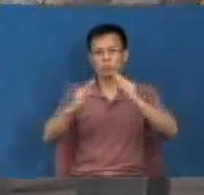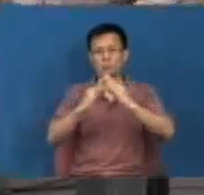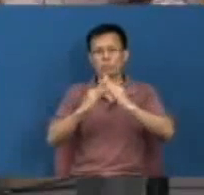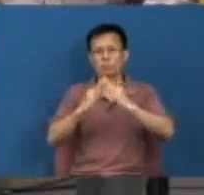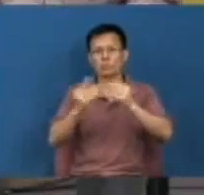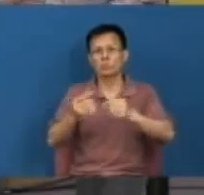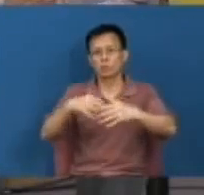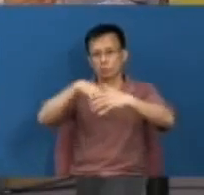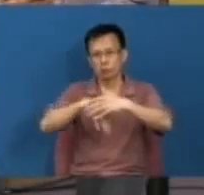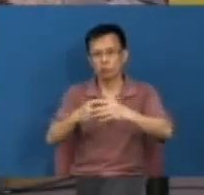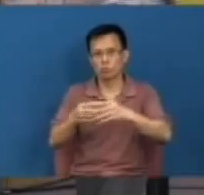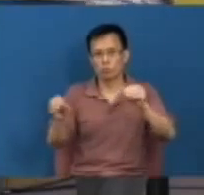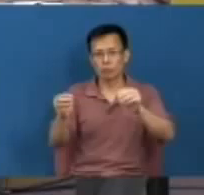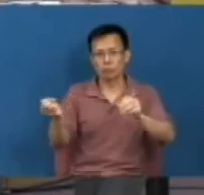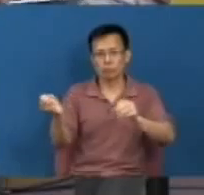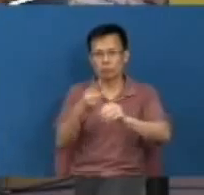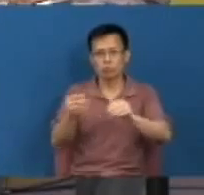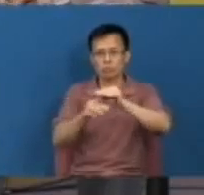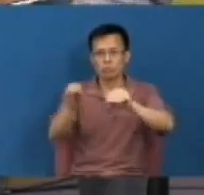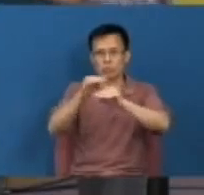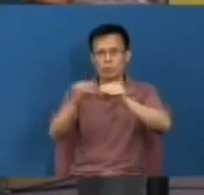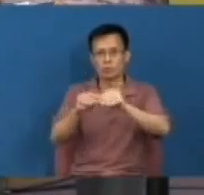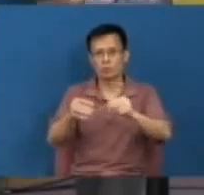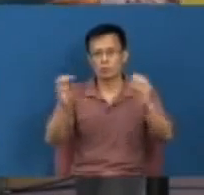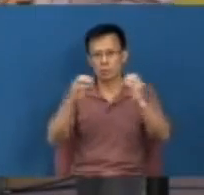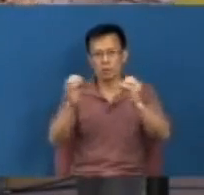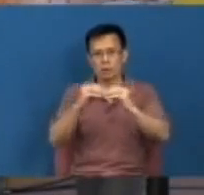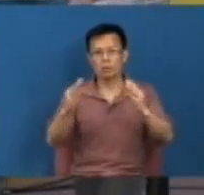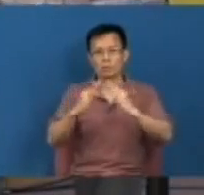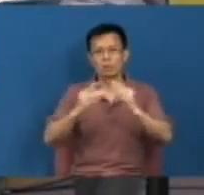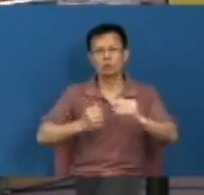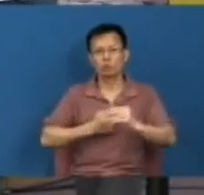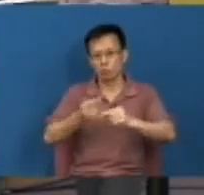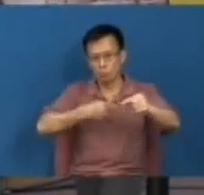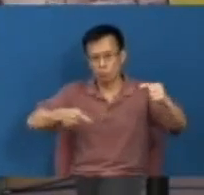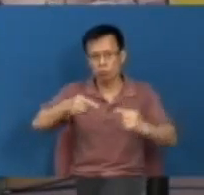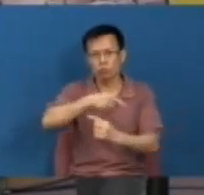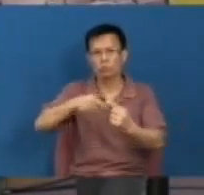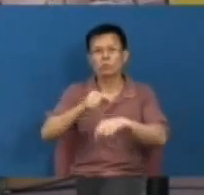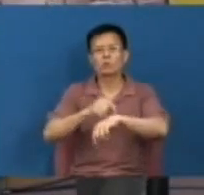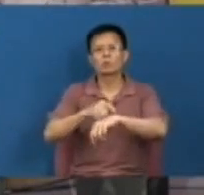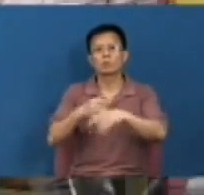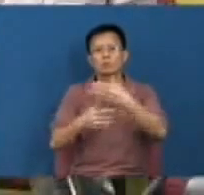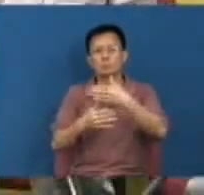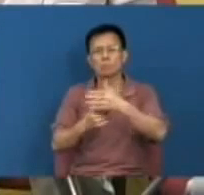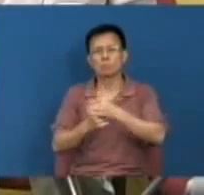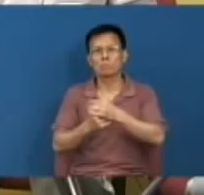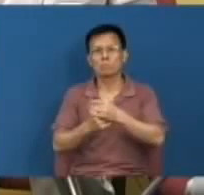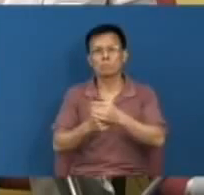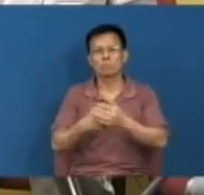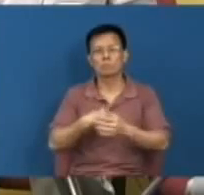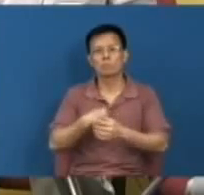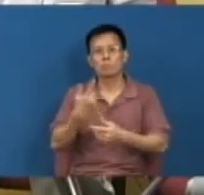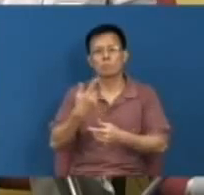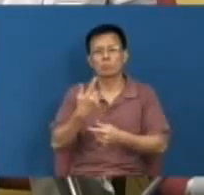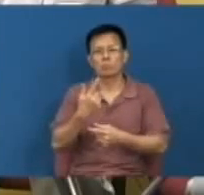喺區入邊重建啊，係準備同你傾談一個業權嘅轉讓嘅時候，係幾時候啊？ 我咧就